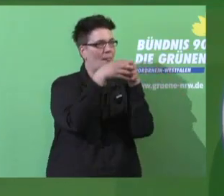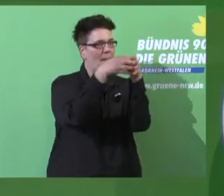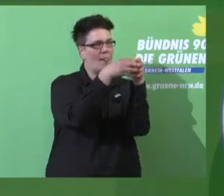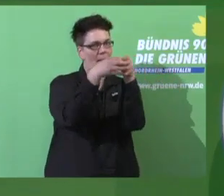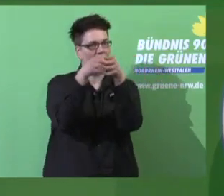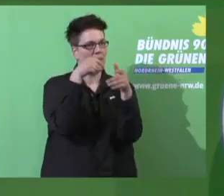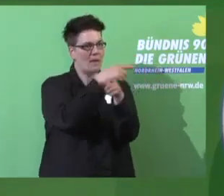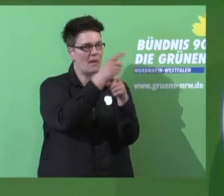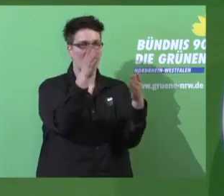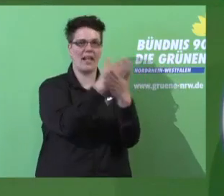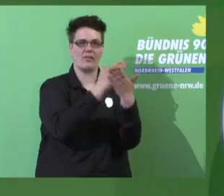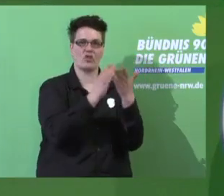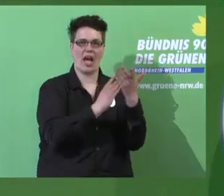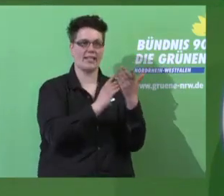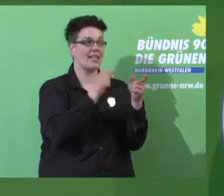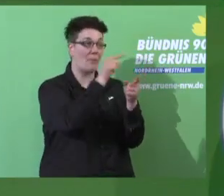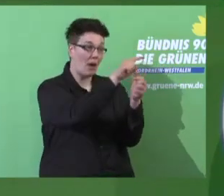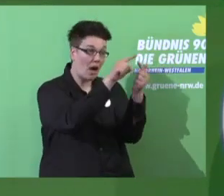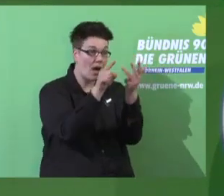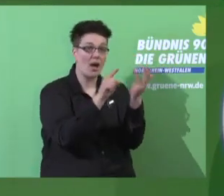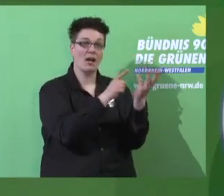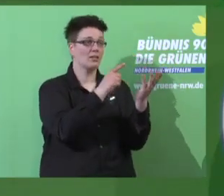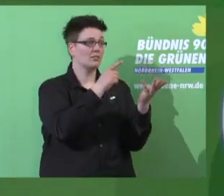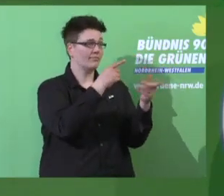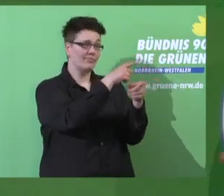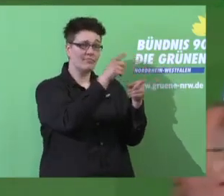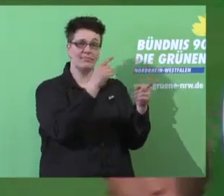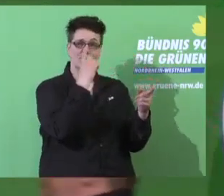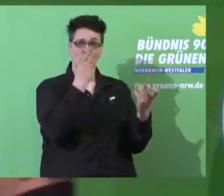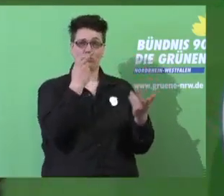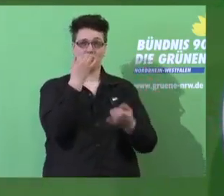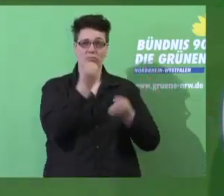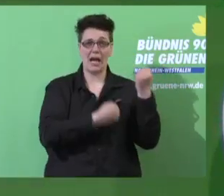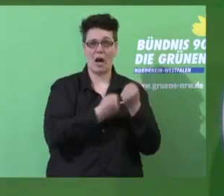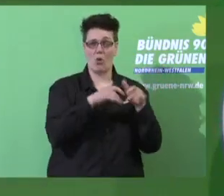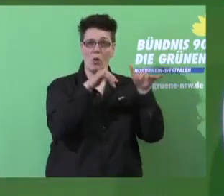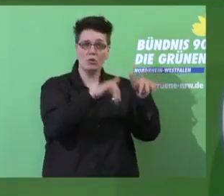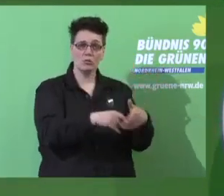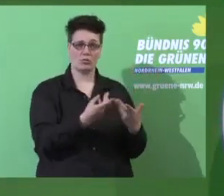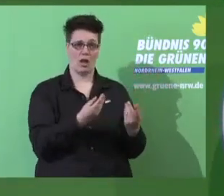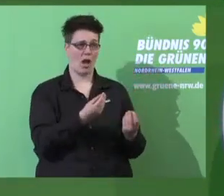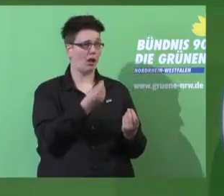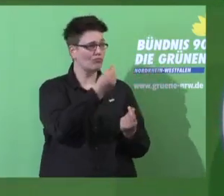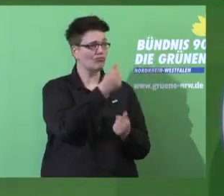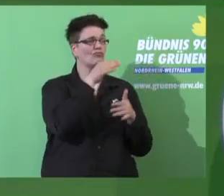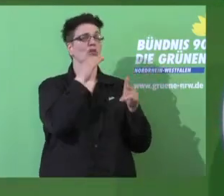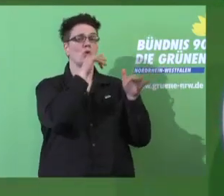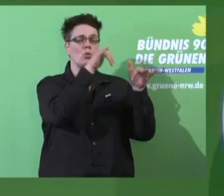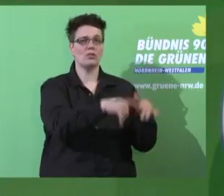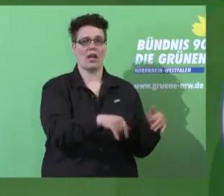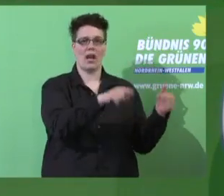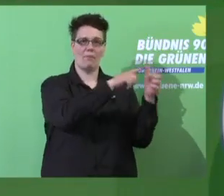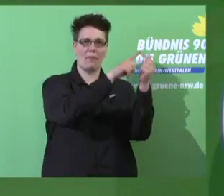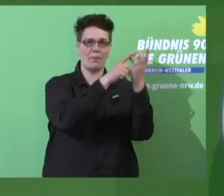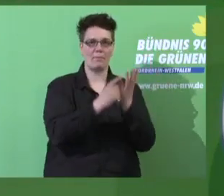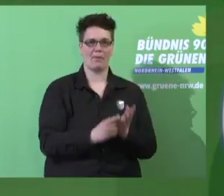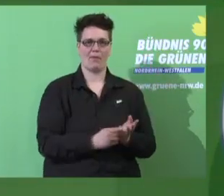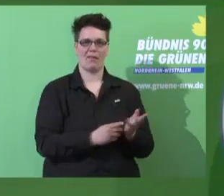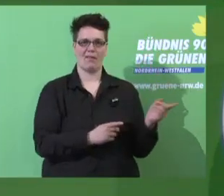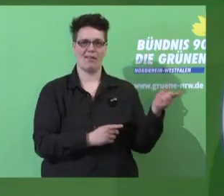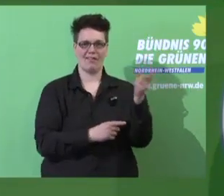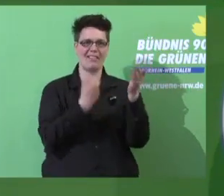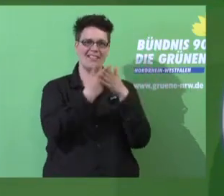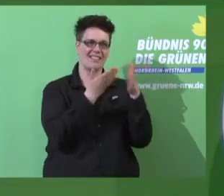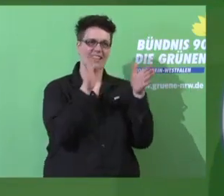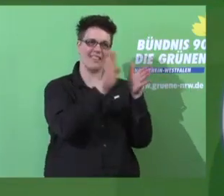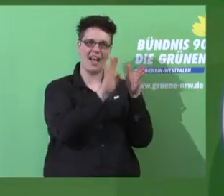wohlsituierten Autofahrer drin sitzen, hat man 90% des öffentlichen Raums ausschließlich für den Autoverkehr gewidmet. Und